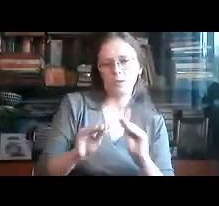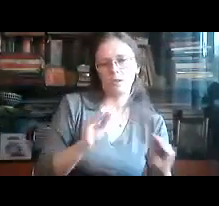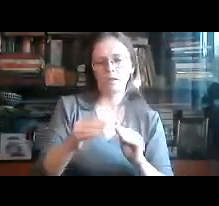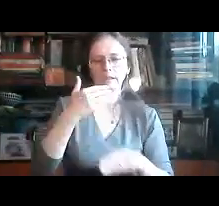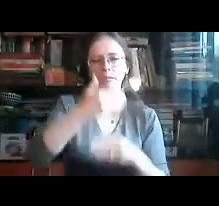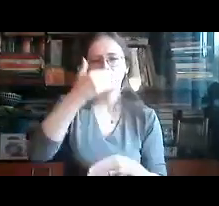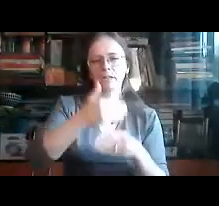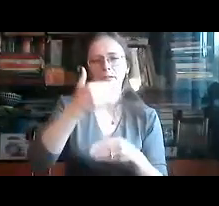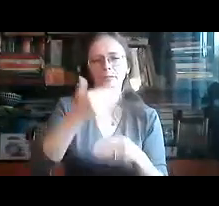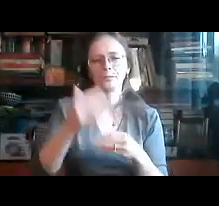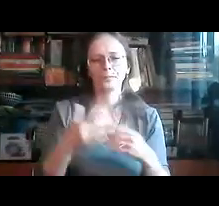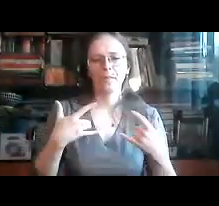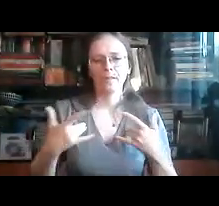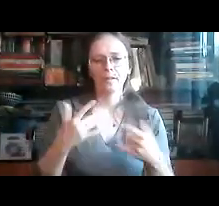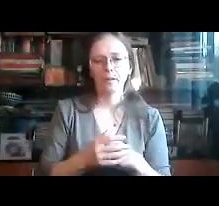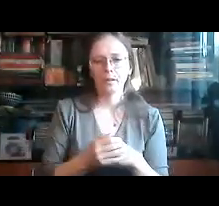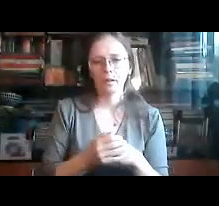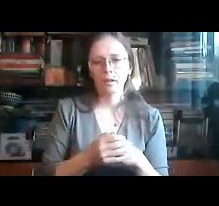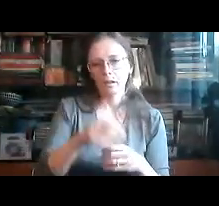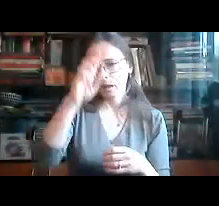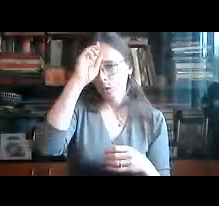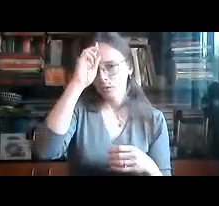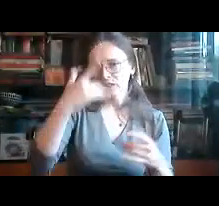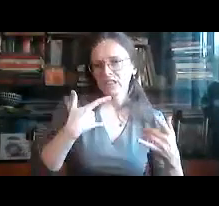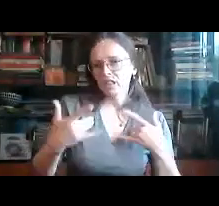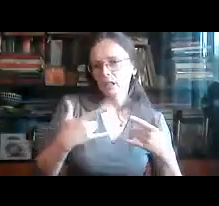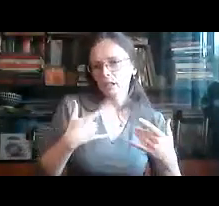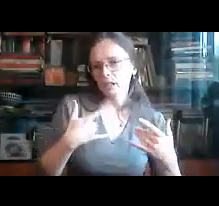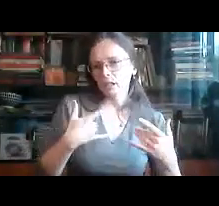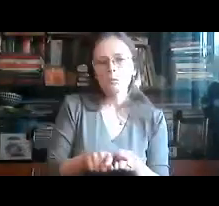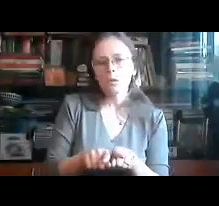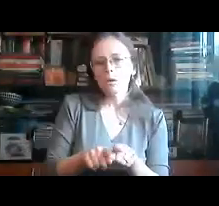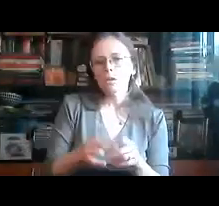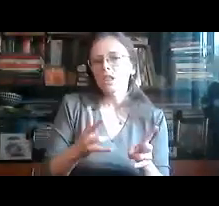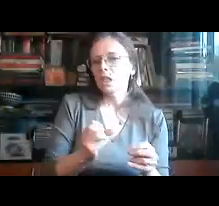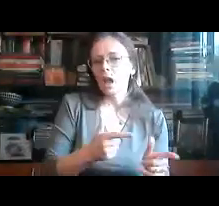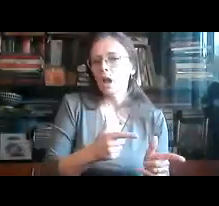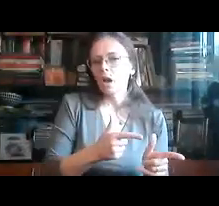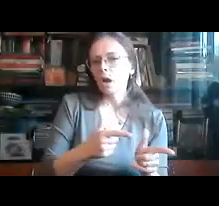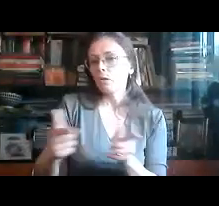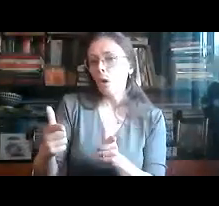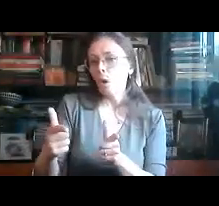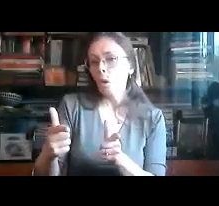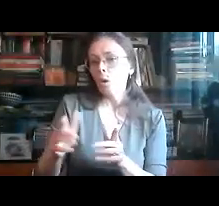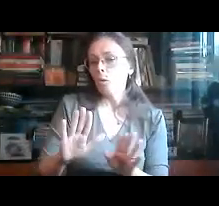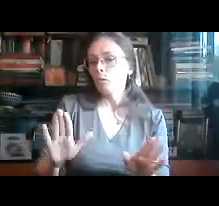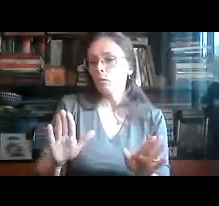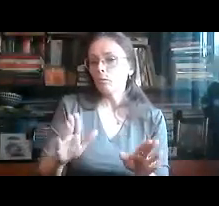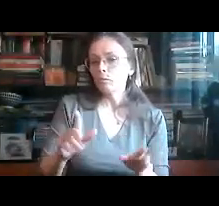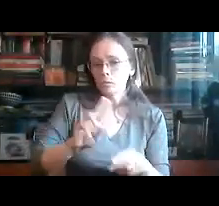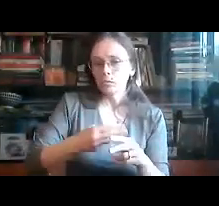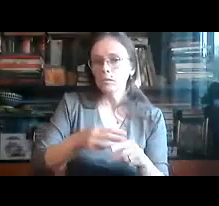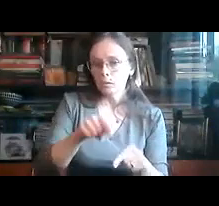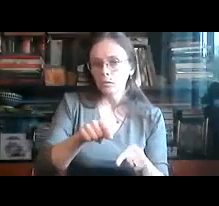государственный театр как бы не готов оказался к этой всей ситуации, как и все мы. Вот,